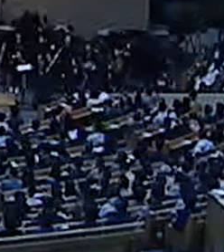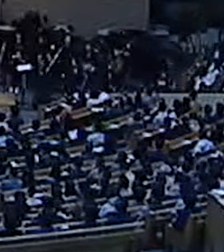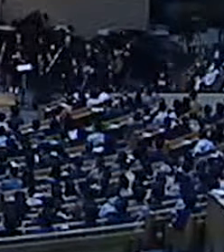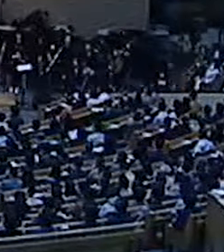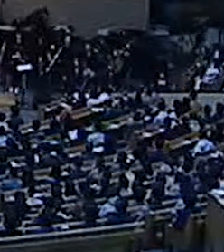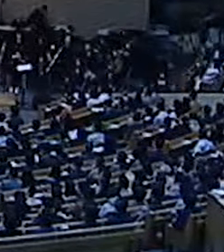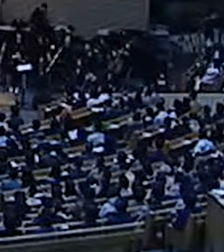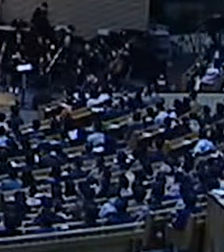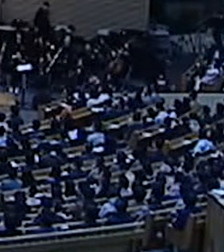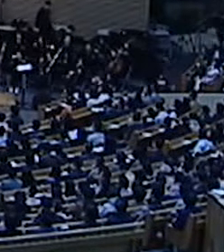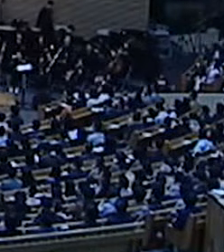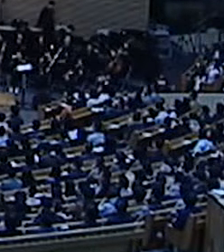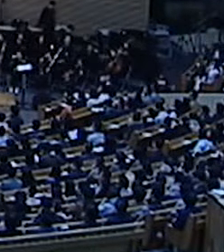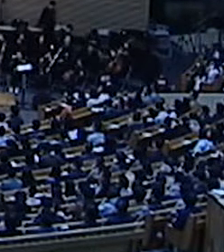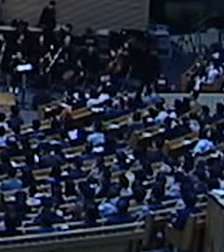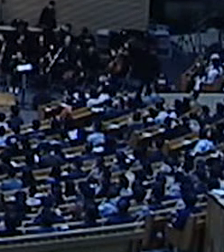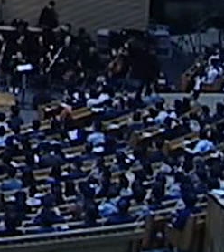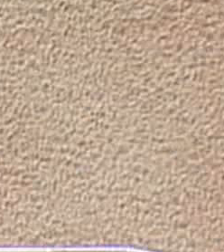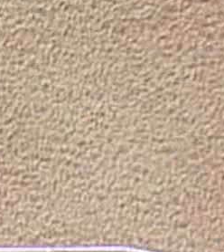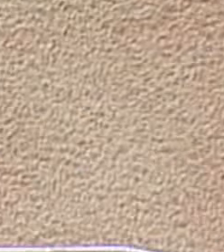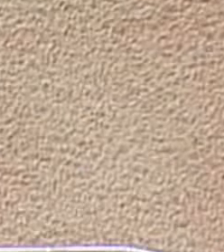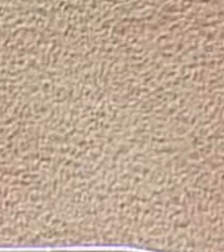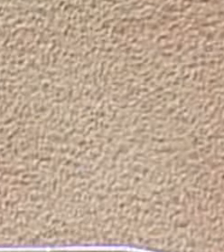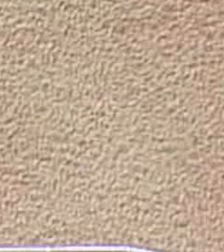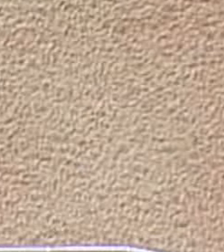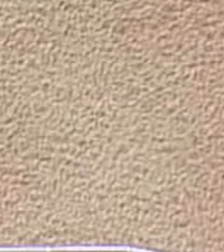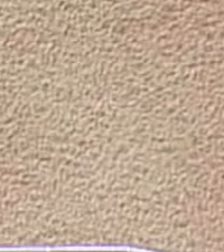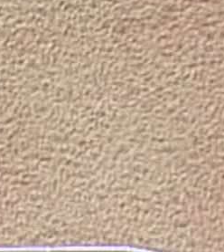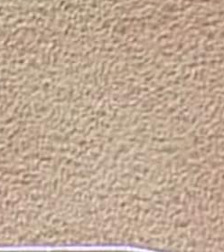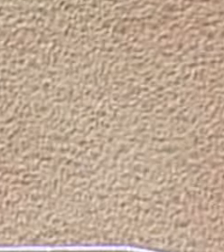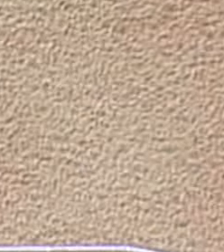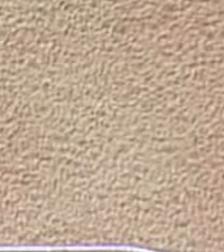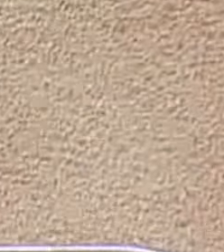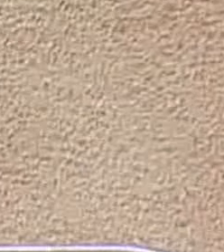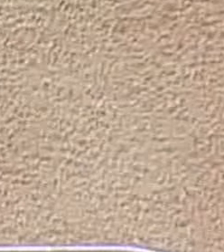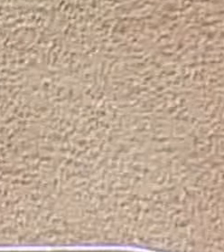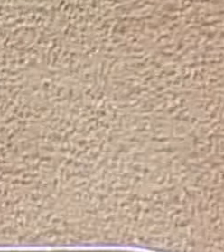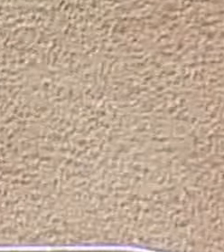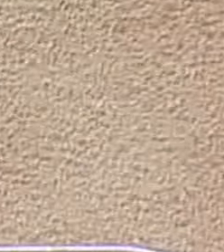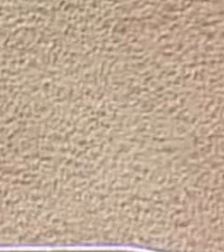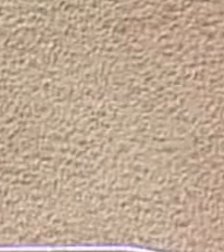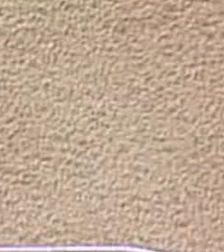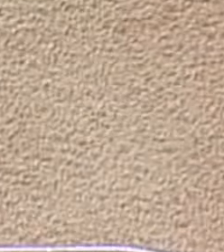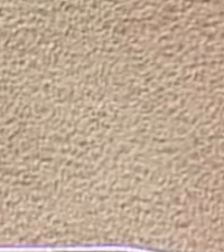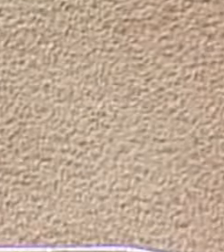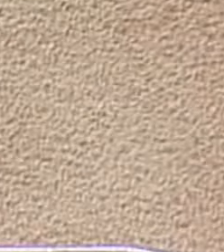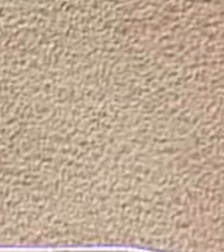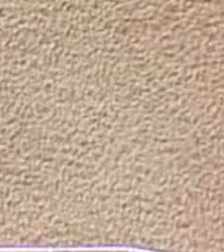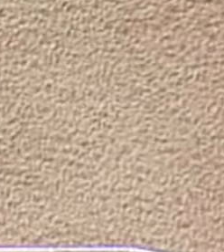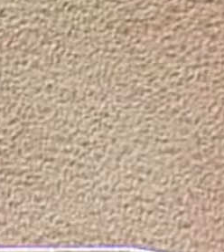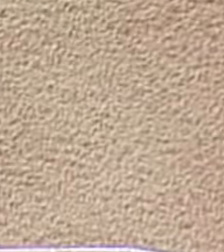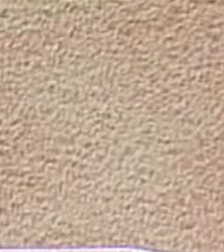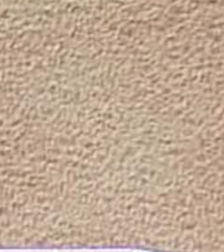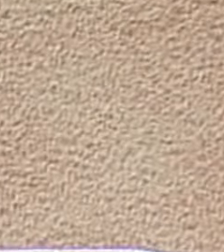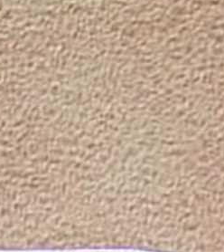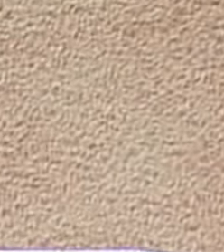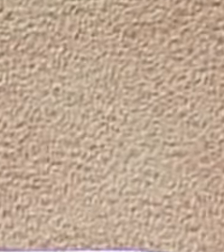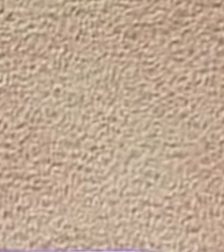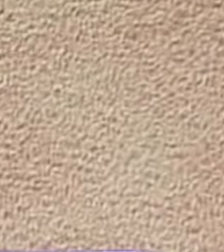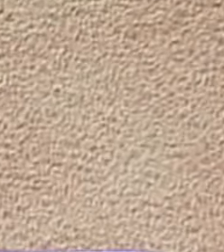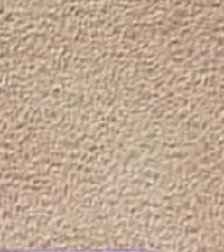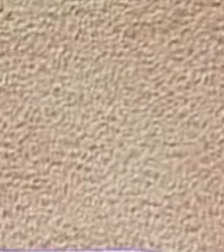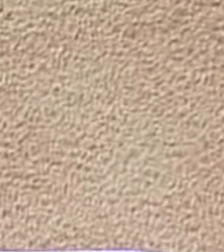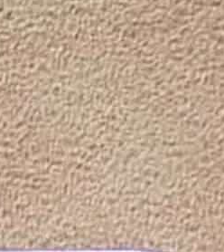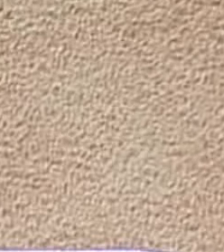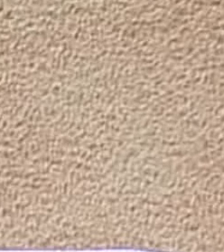오늘 설교 준비하면서 마음의 부담이 꽤 됐습니다. 교인들이 요즘